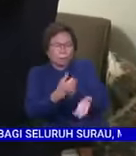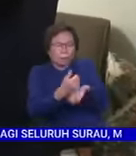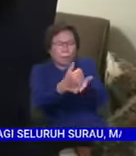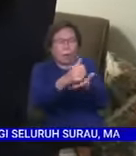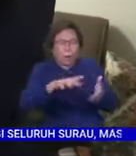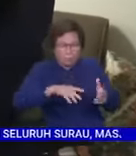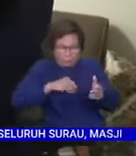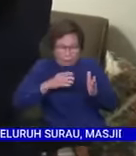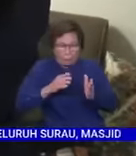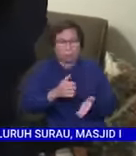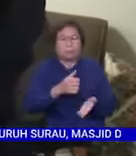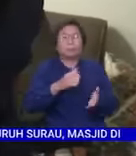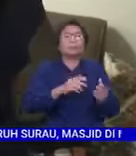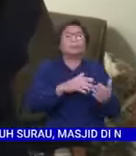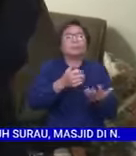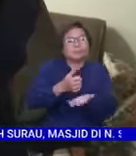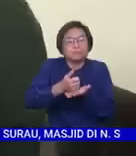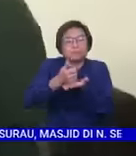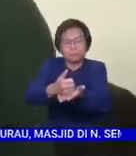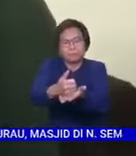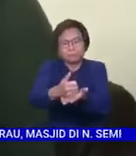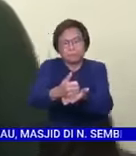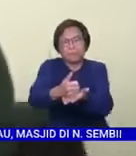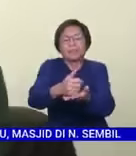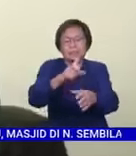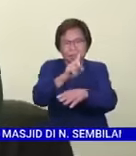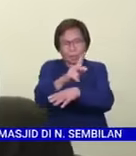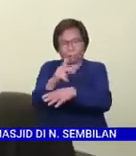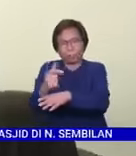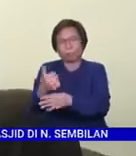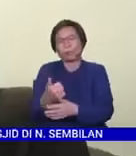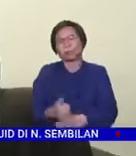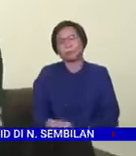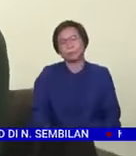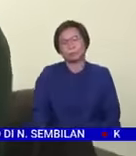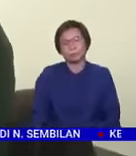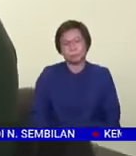penerima bakul prihatin negara di ibu negara